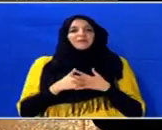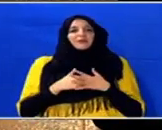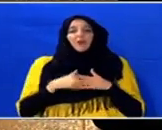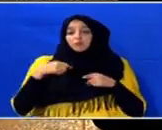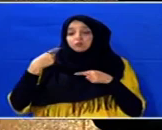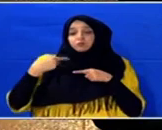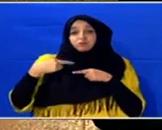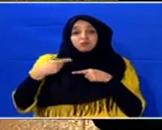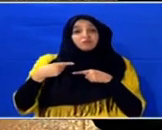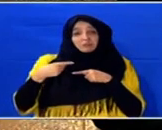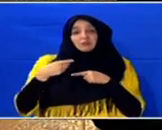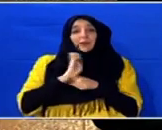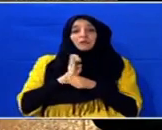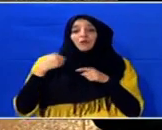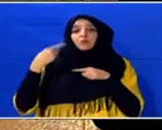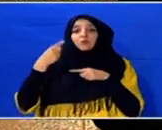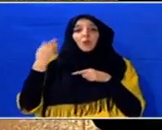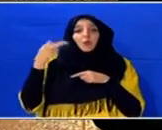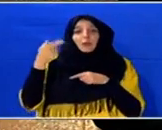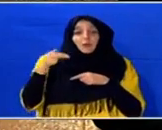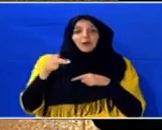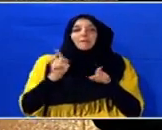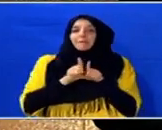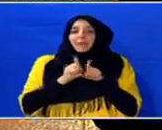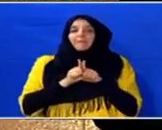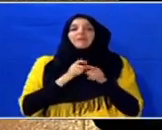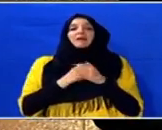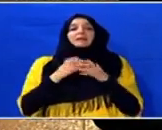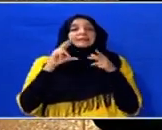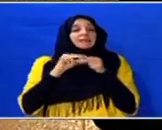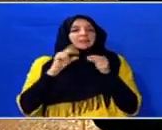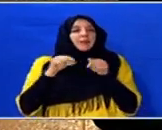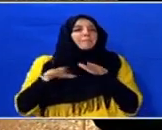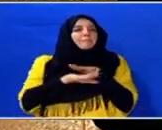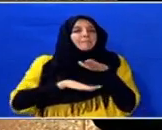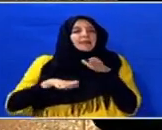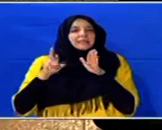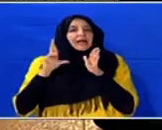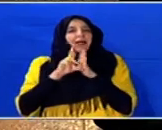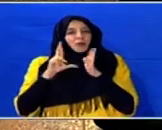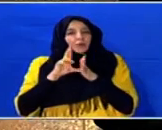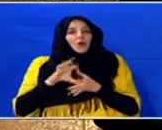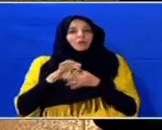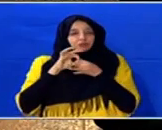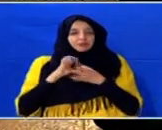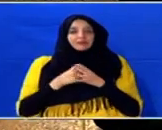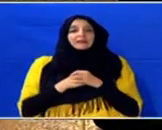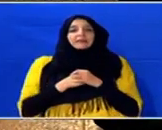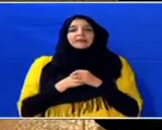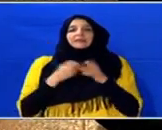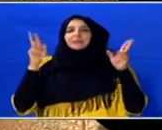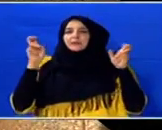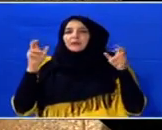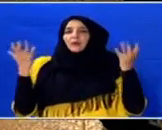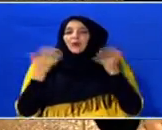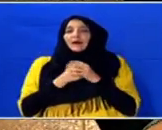شرح القواعد الفقهية، نقف معكم في حلقة هذا العدد في موضوع الأصل براءة الذمة،